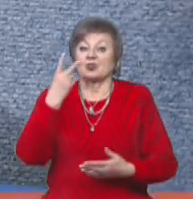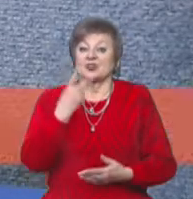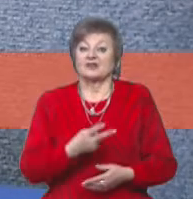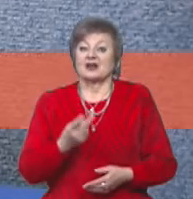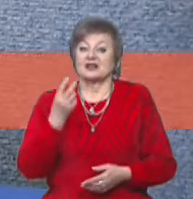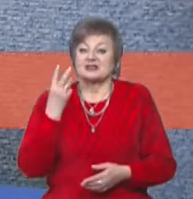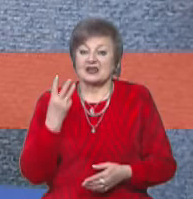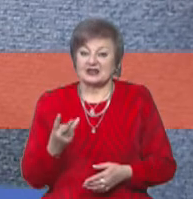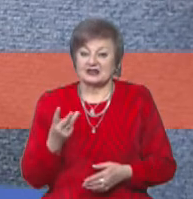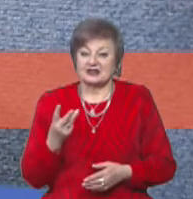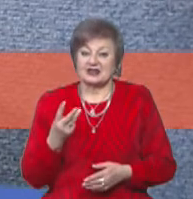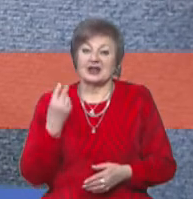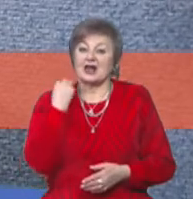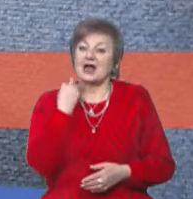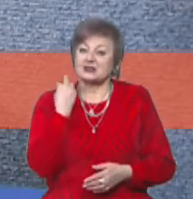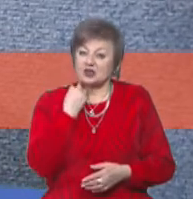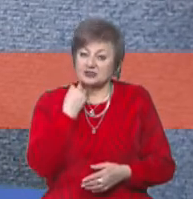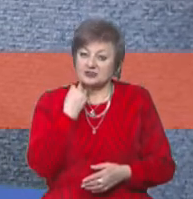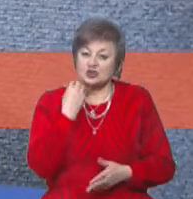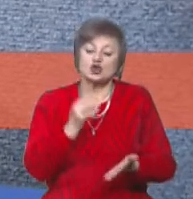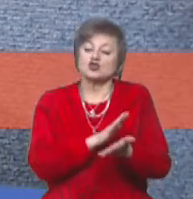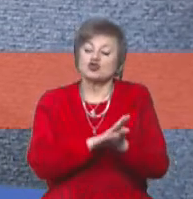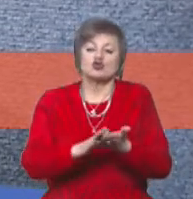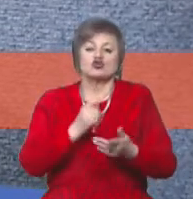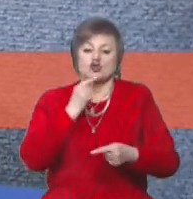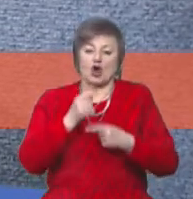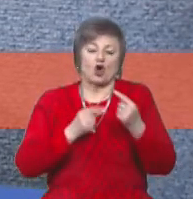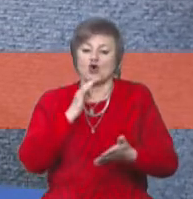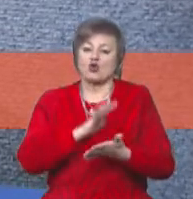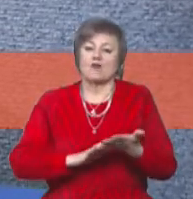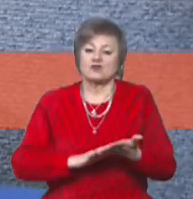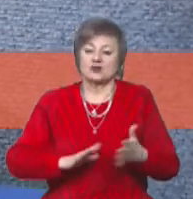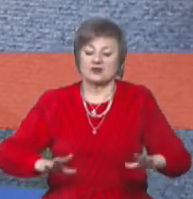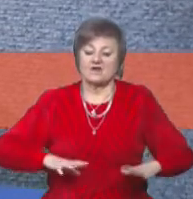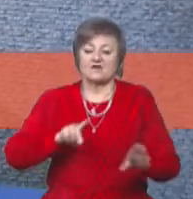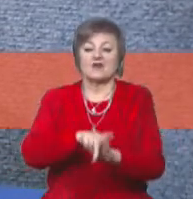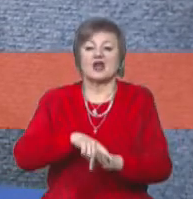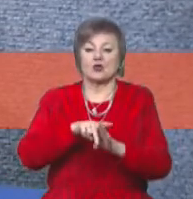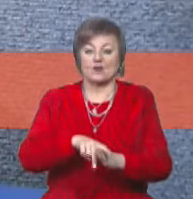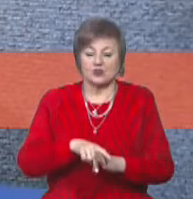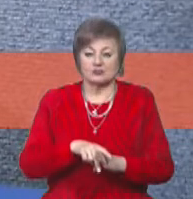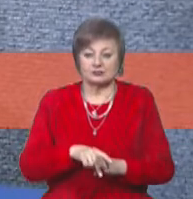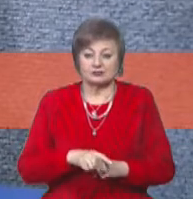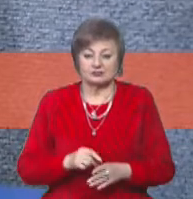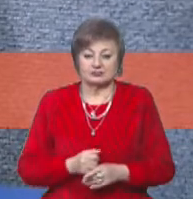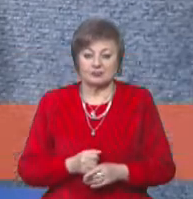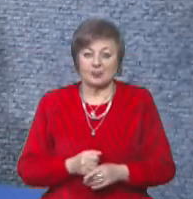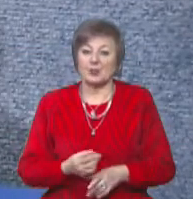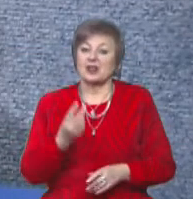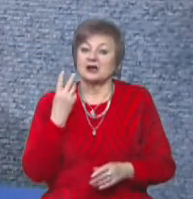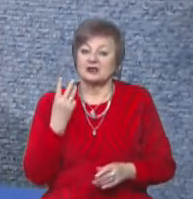23. Англійські. Чистокровної верхової породи коні.